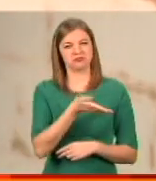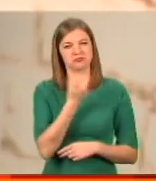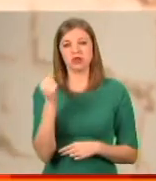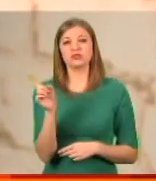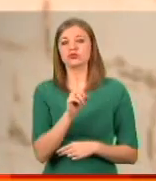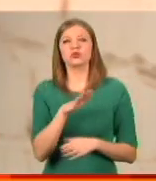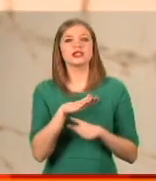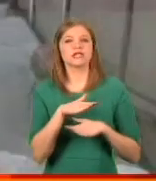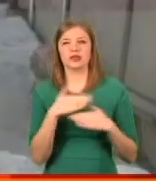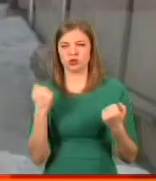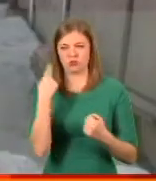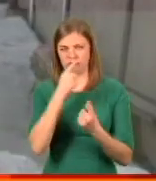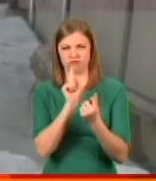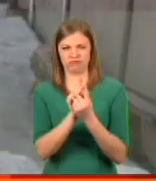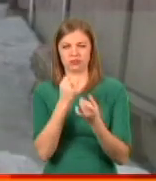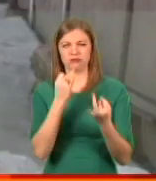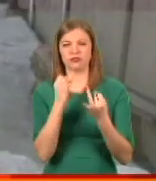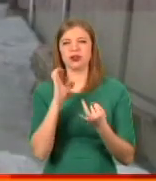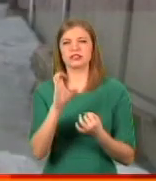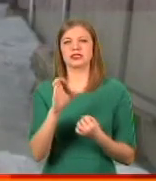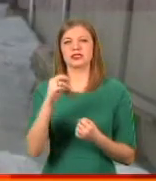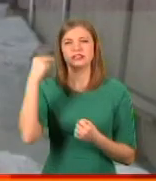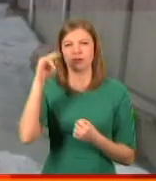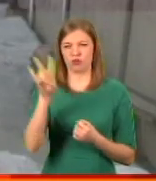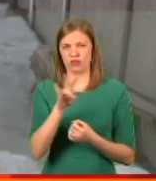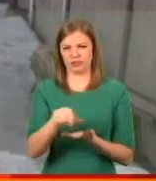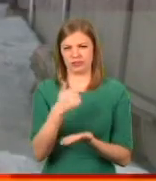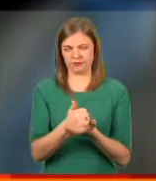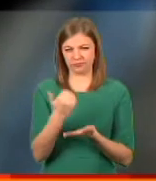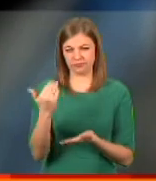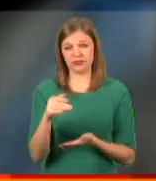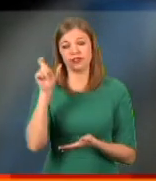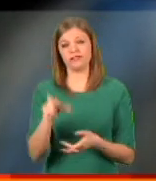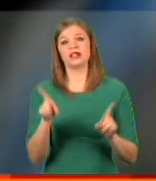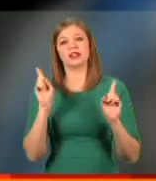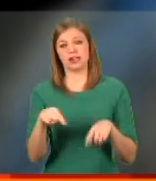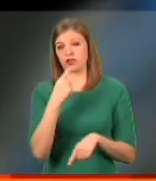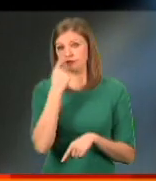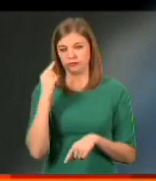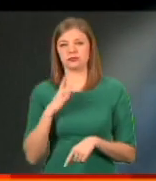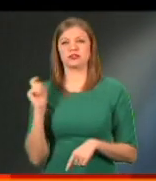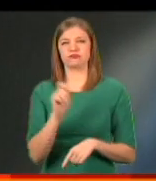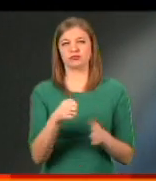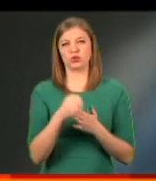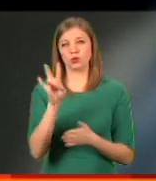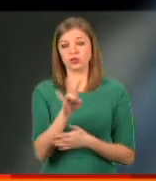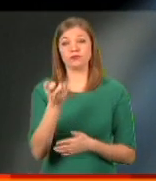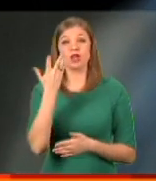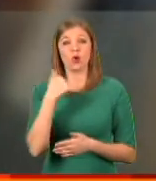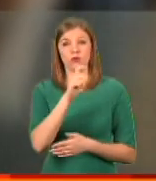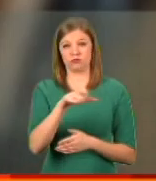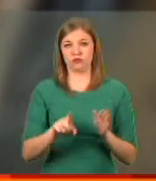про те, що не схотів вічнавіч спілкуватися із запорізьким митрополитом Владикою Лукою. Він теж напередодні примчав до церкви. А коли